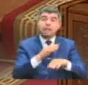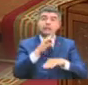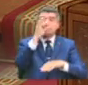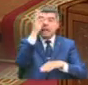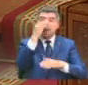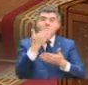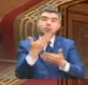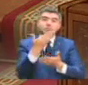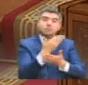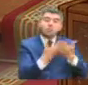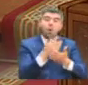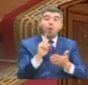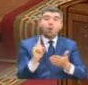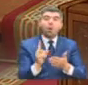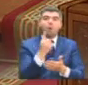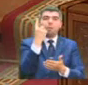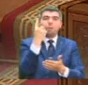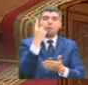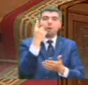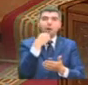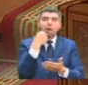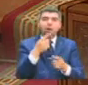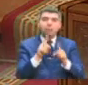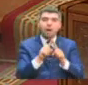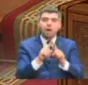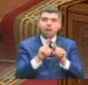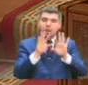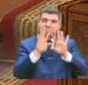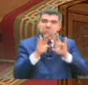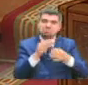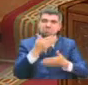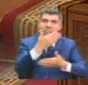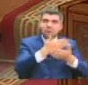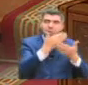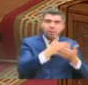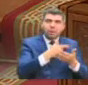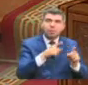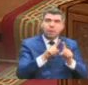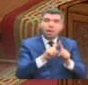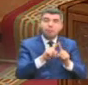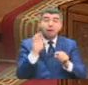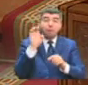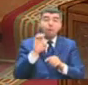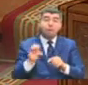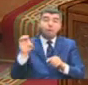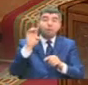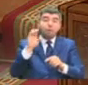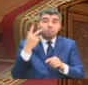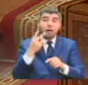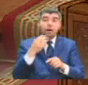العمومية. أول مرة عندنا دراسة متكاملة وصايبنا على المستوى الدولي مع